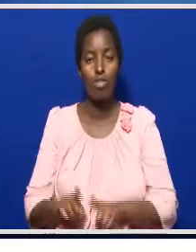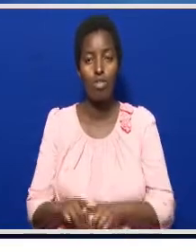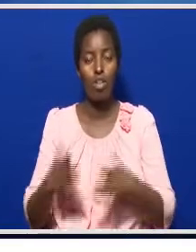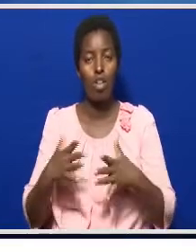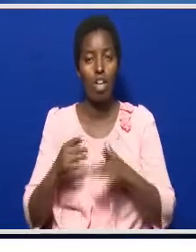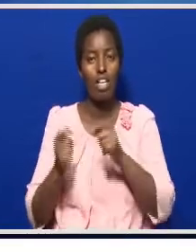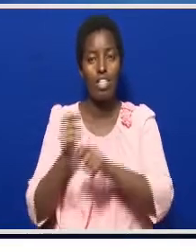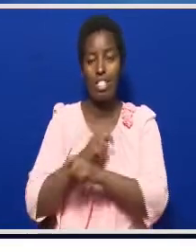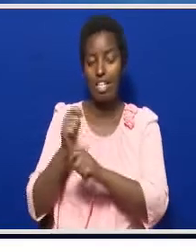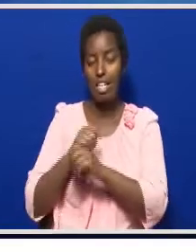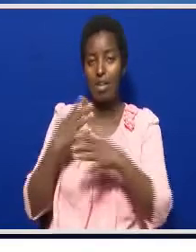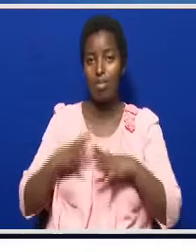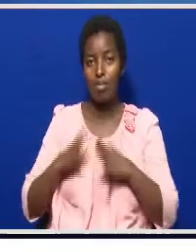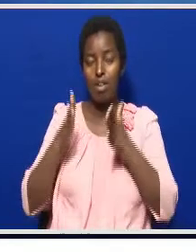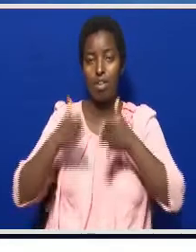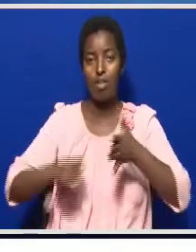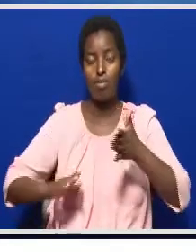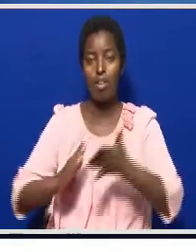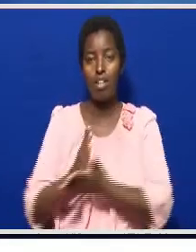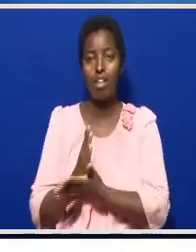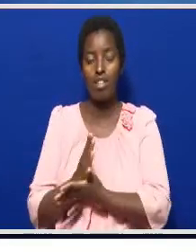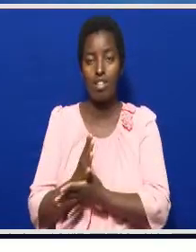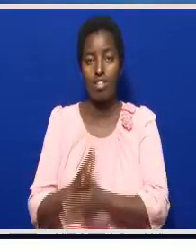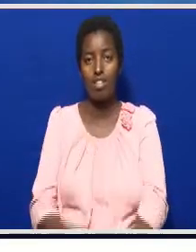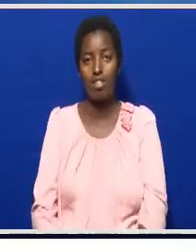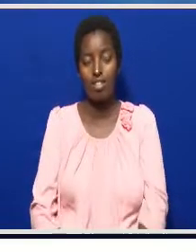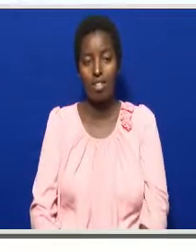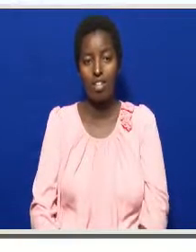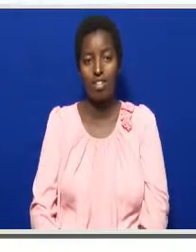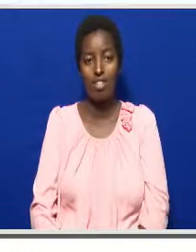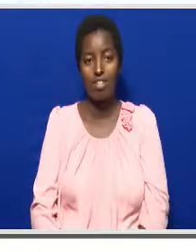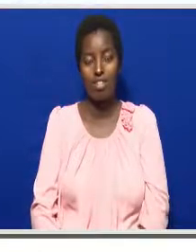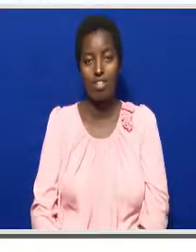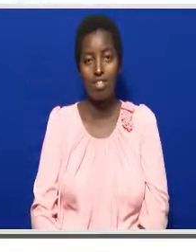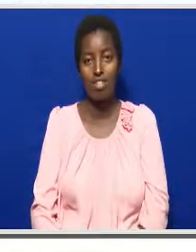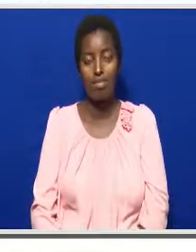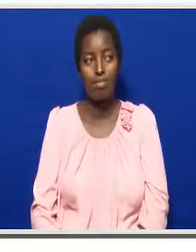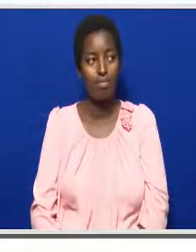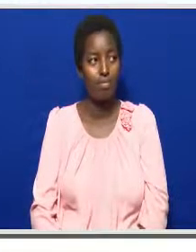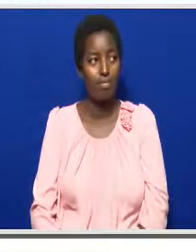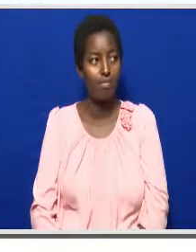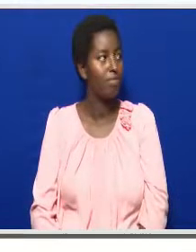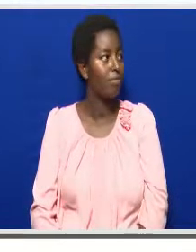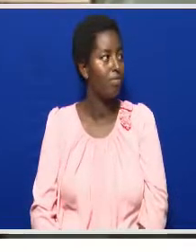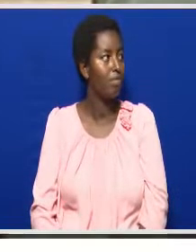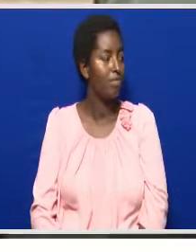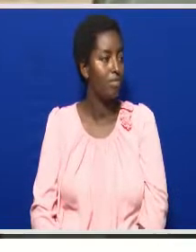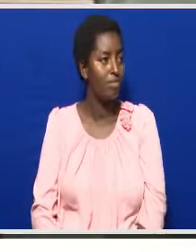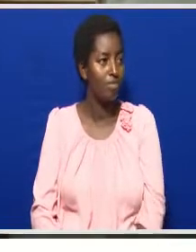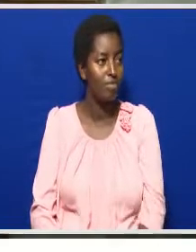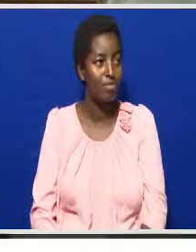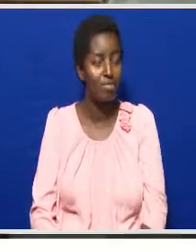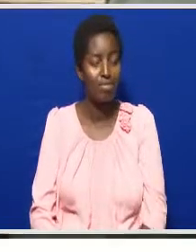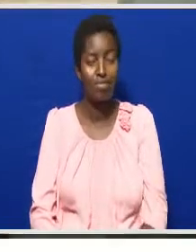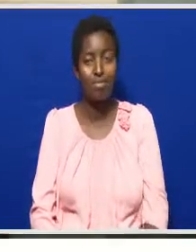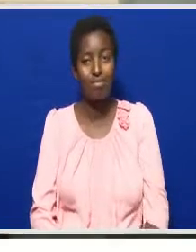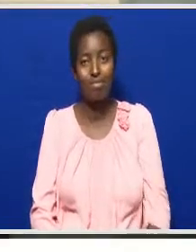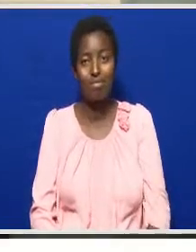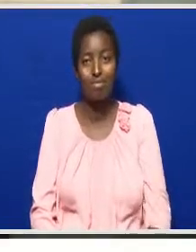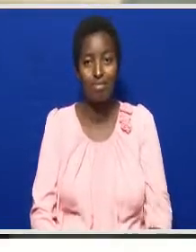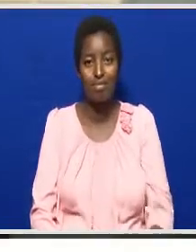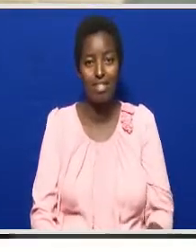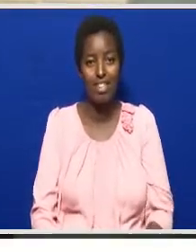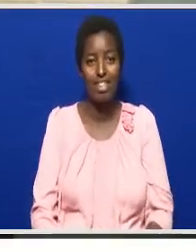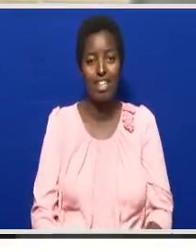offenders, training of staff on human rights. Let's take a look at that report. Commemoration Prison Day, which was held in Mombasa County,